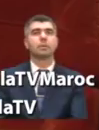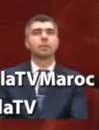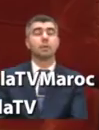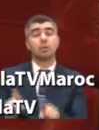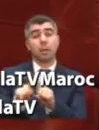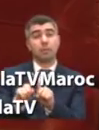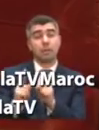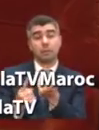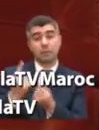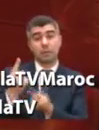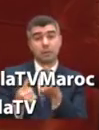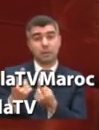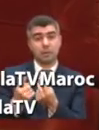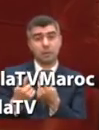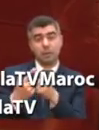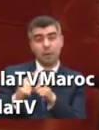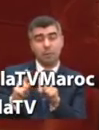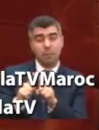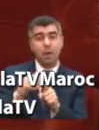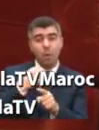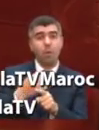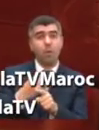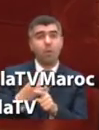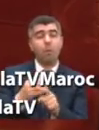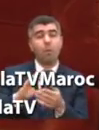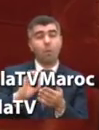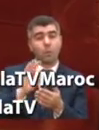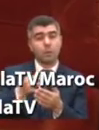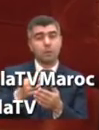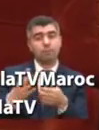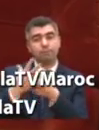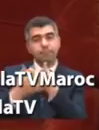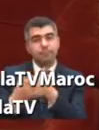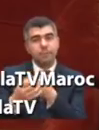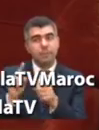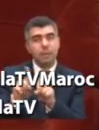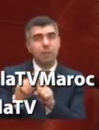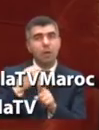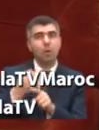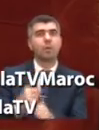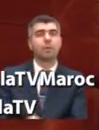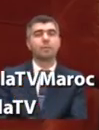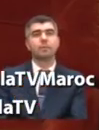بعض بالدور ديالهم لأن تيخص يكون عندك شبكة واسعة ديال التحصيل. الآن مشينا فيما يسمى الآن